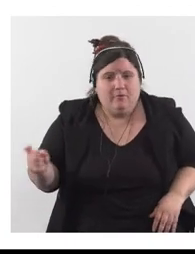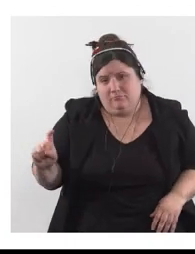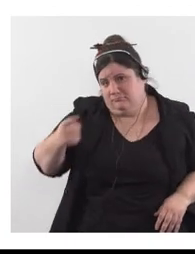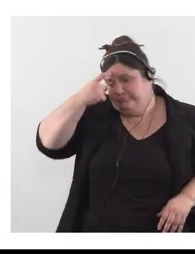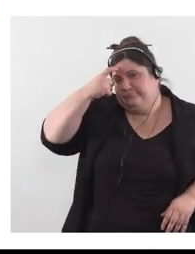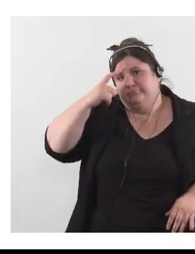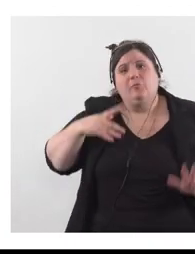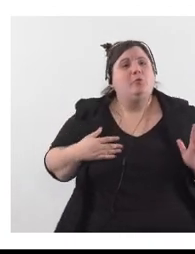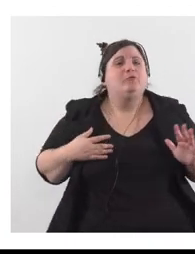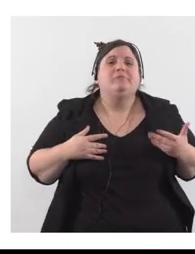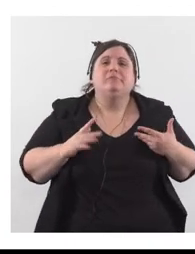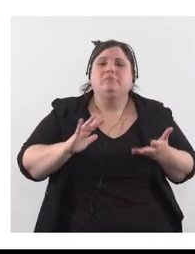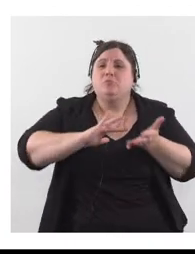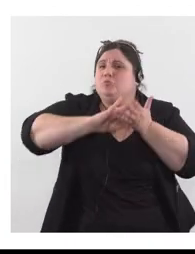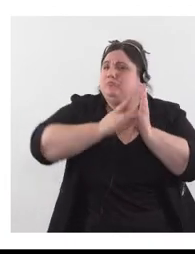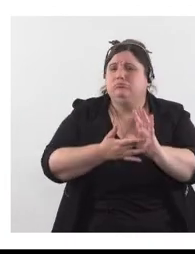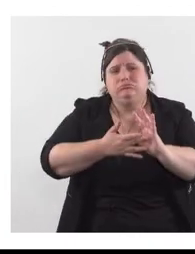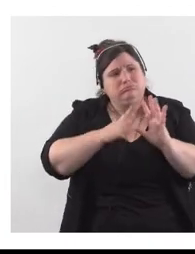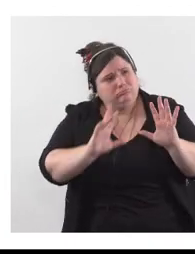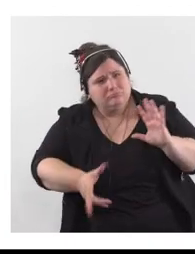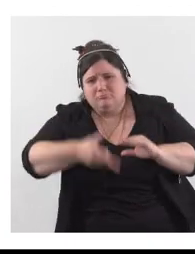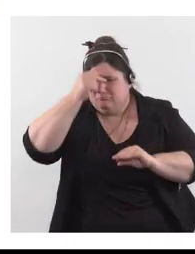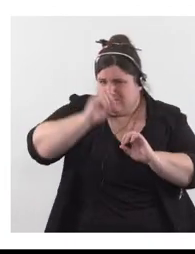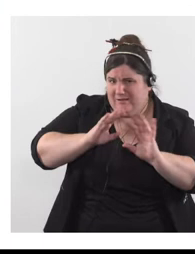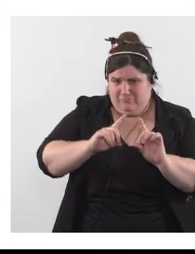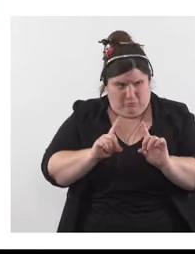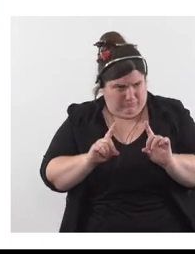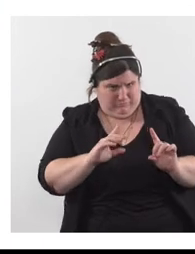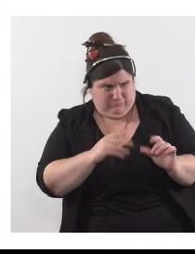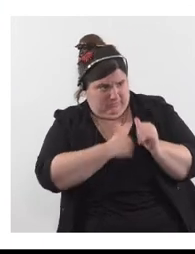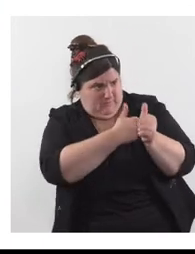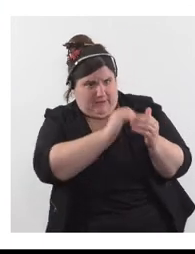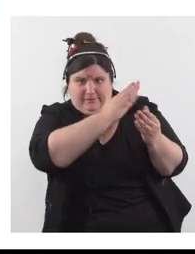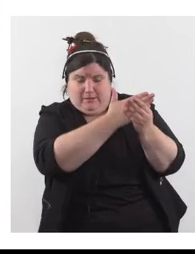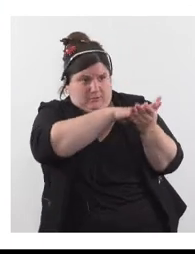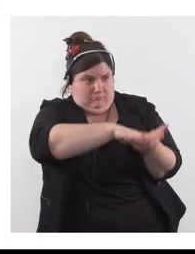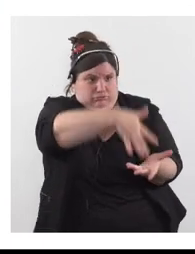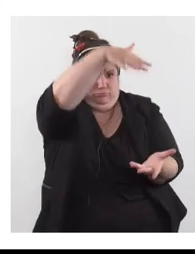l'iceberg. Des plaintes. Il y a quelques années, par exemple,